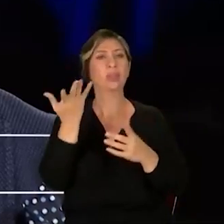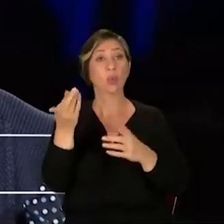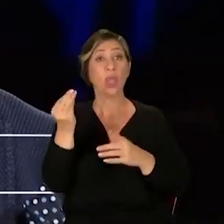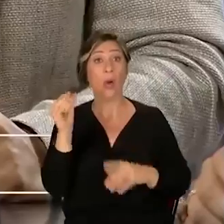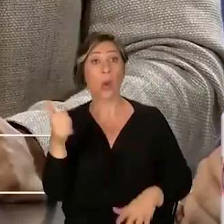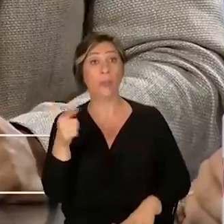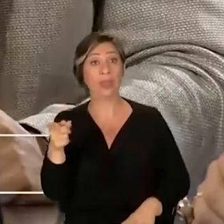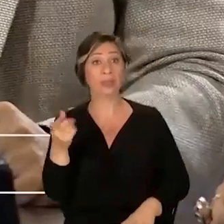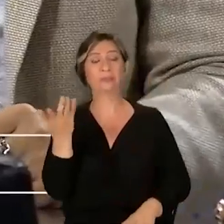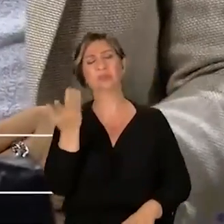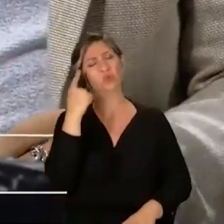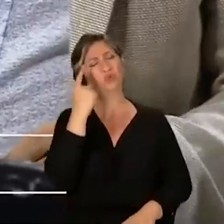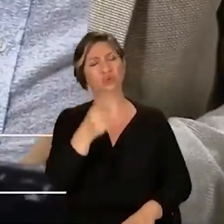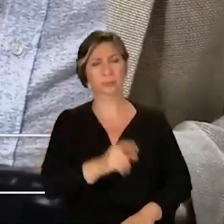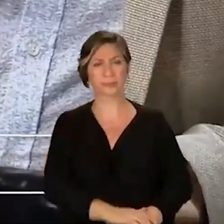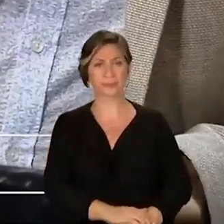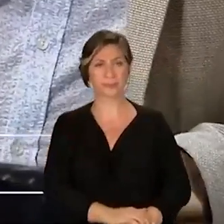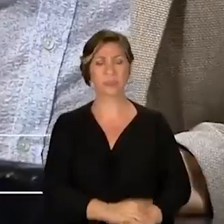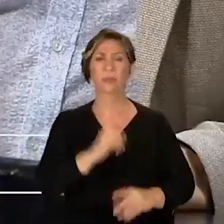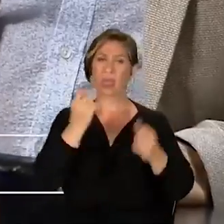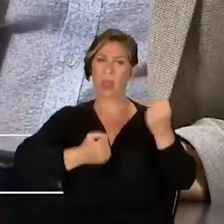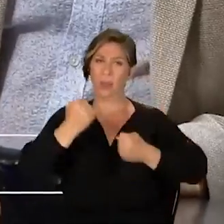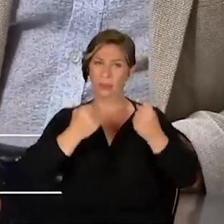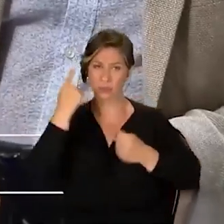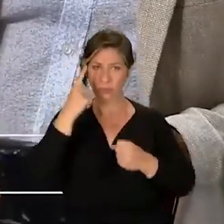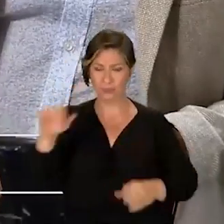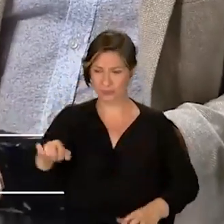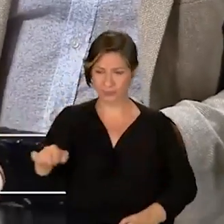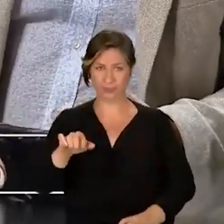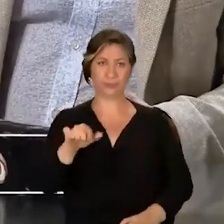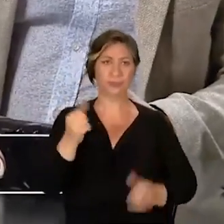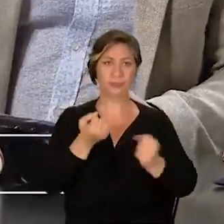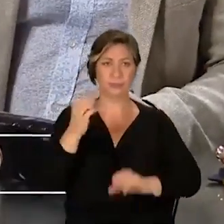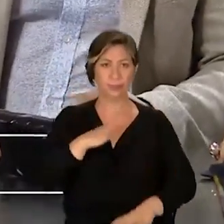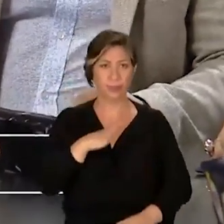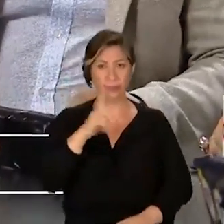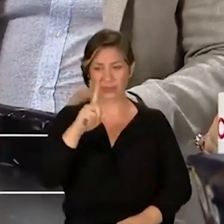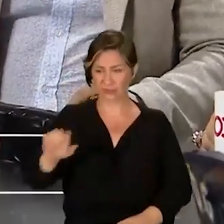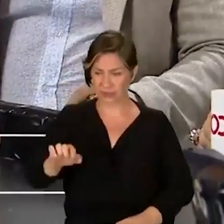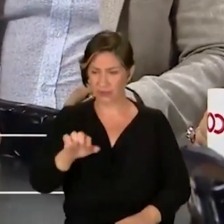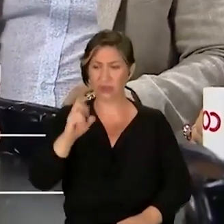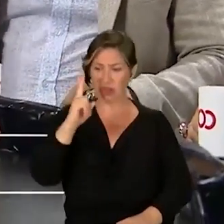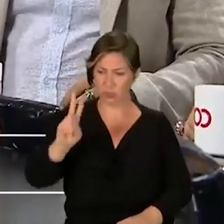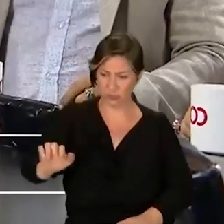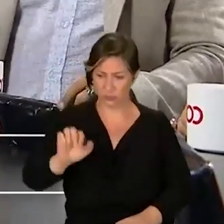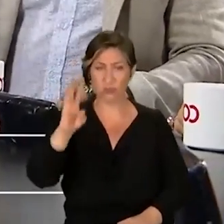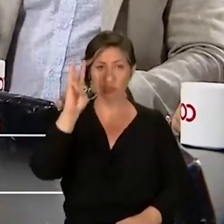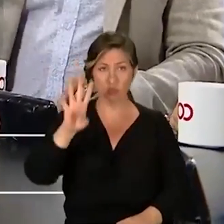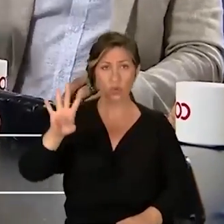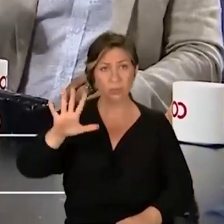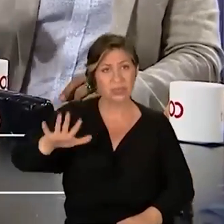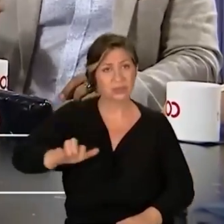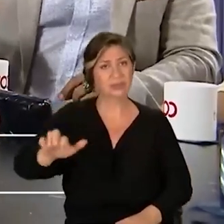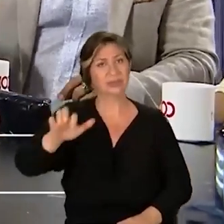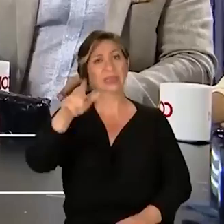çok daha önemli. Şöyle düşünün. Bir araba düşünün. Bir manuel bir araba düşünün. Birinci vites, ikinci vites, üçüncü vites, dördüncü vites.